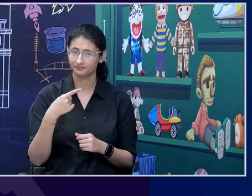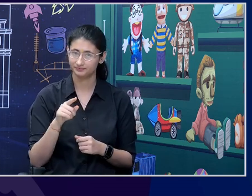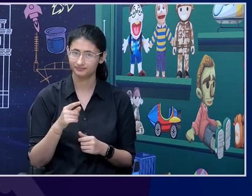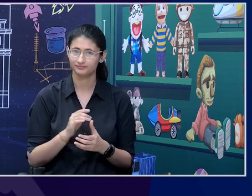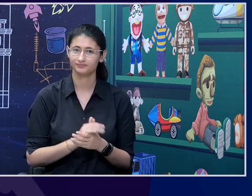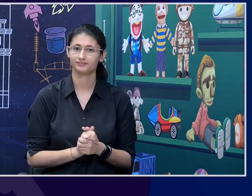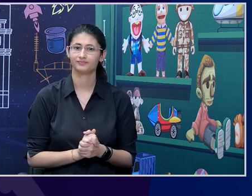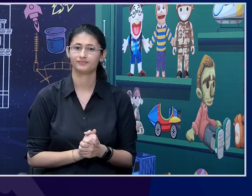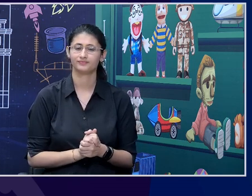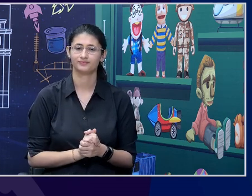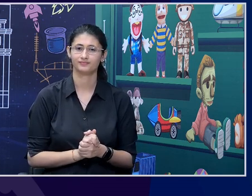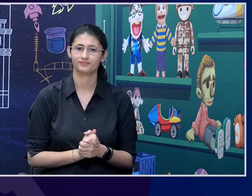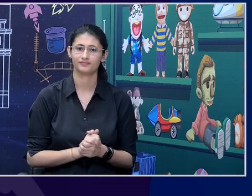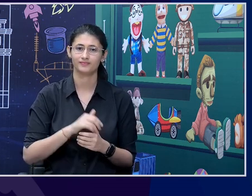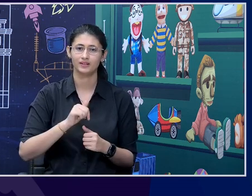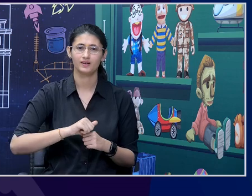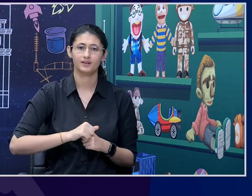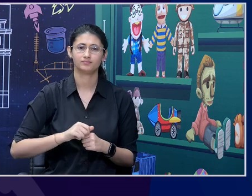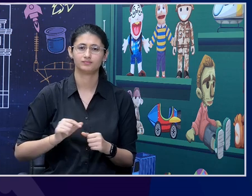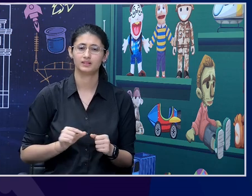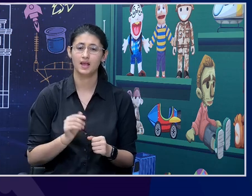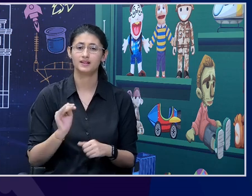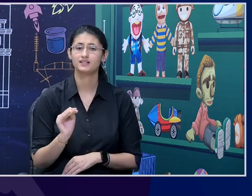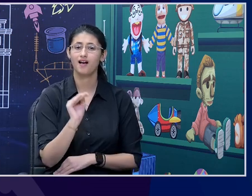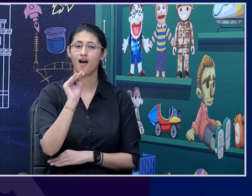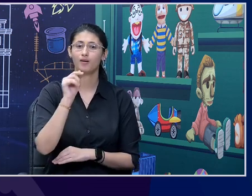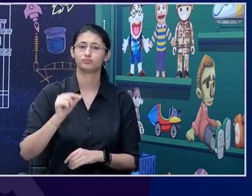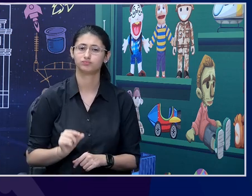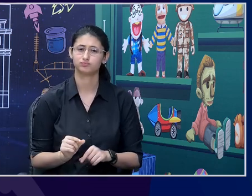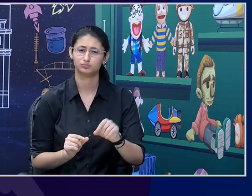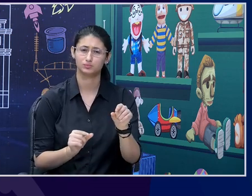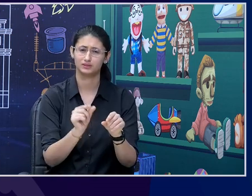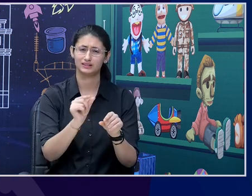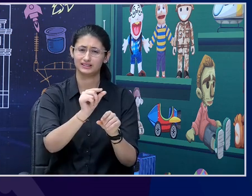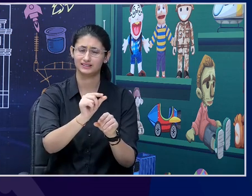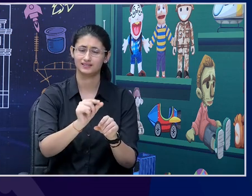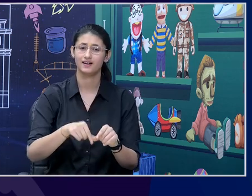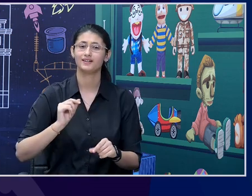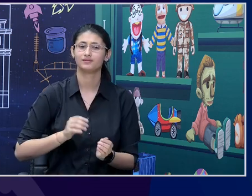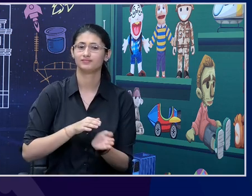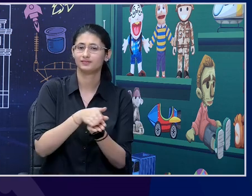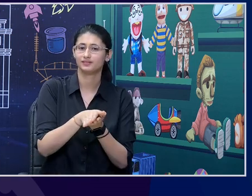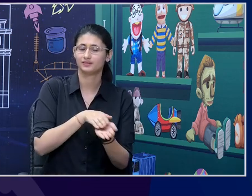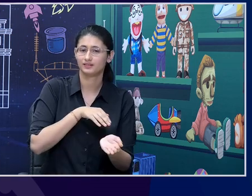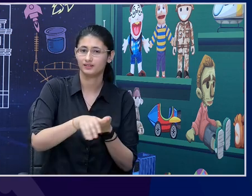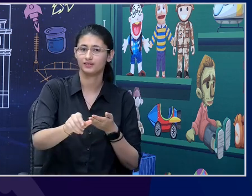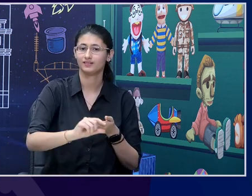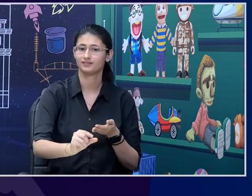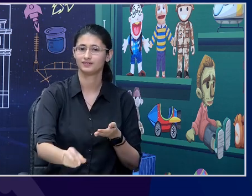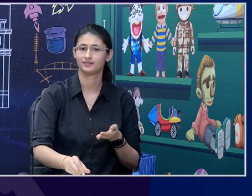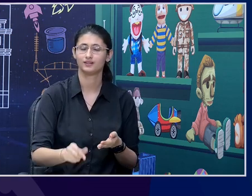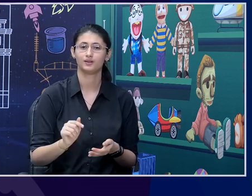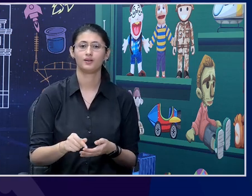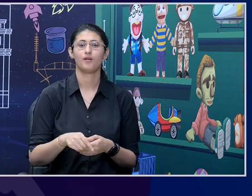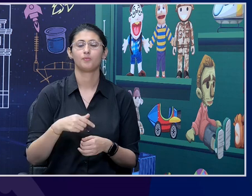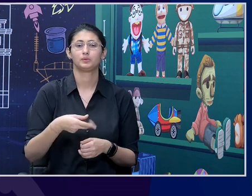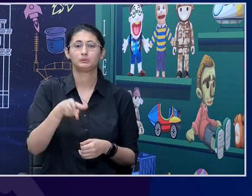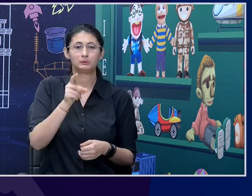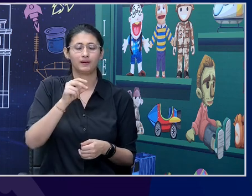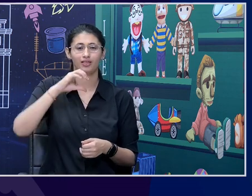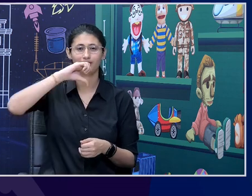क्योंकि 99 पर सांप ने ना काटा हो कम से कम दो-तीन बार तो पहुंचना ही पड़ता है 99 को पार करने